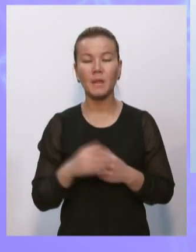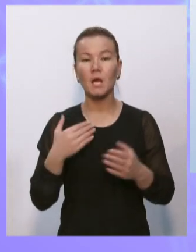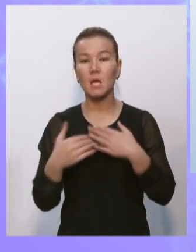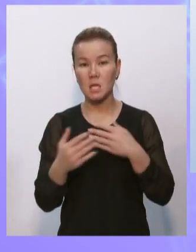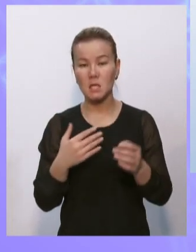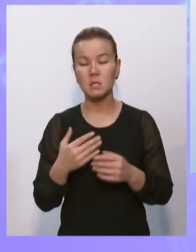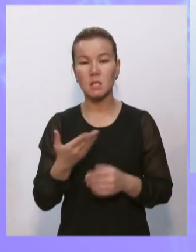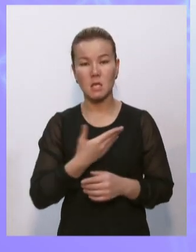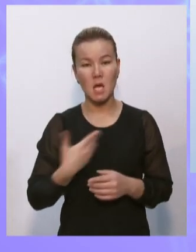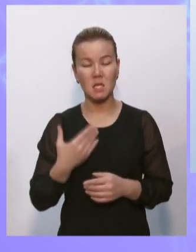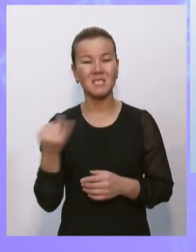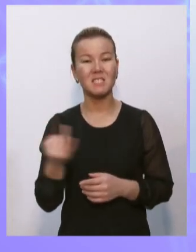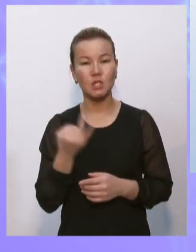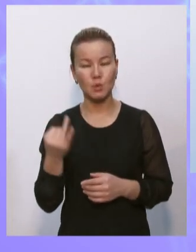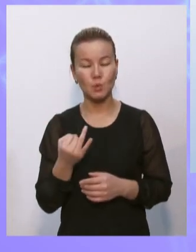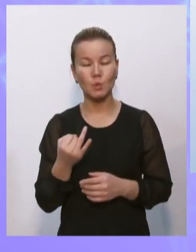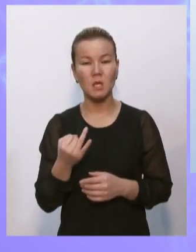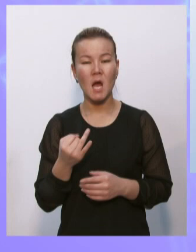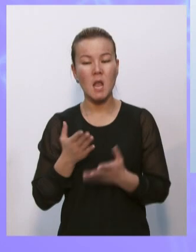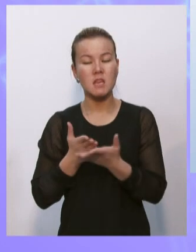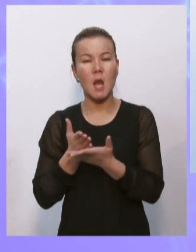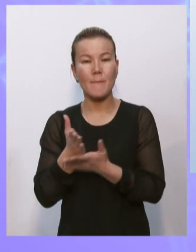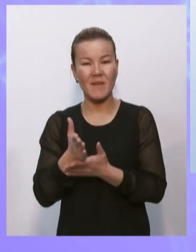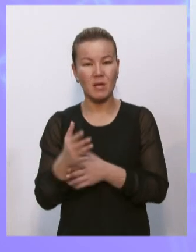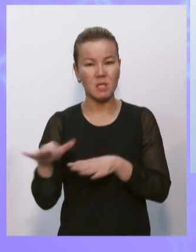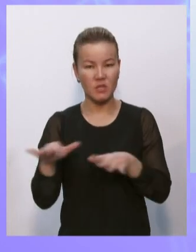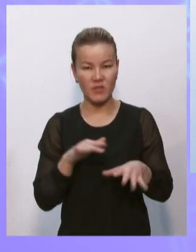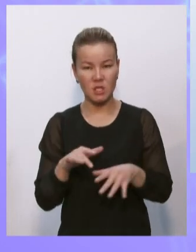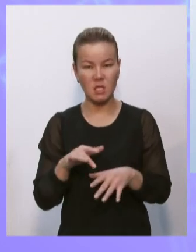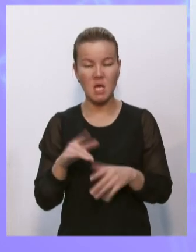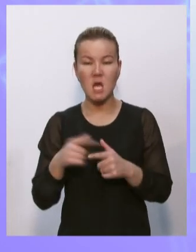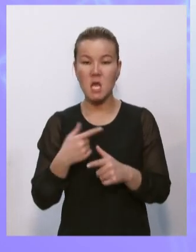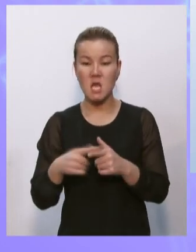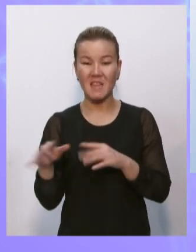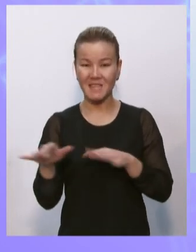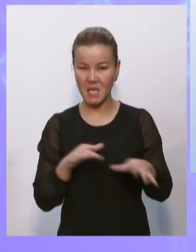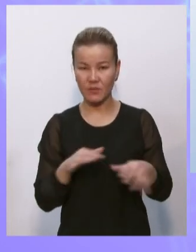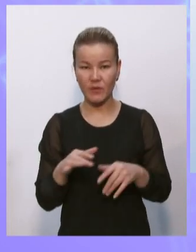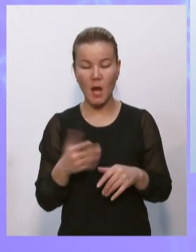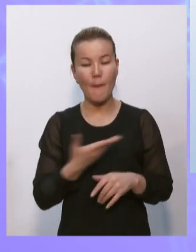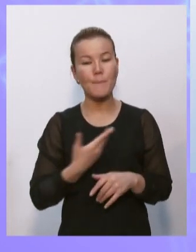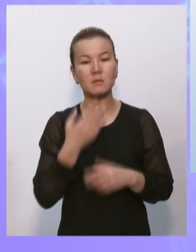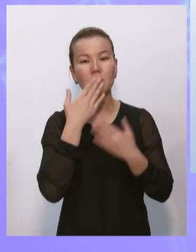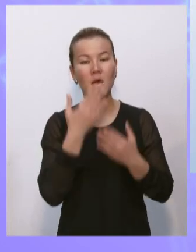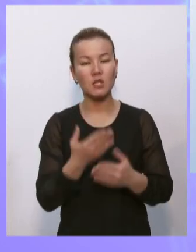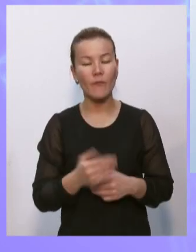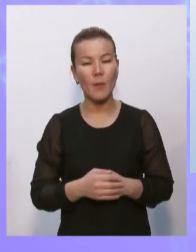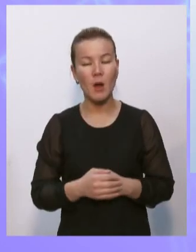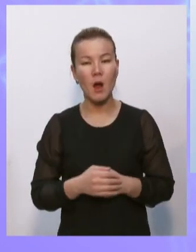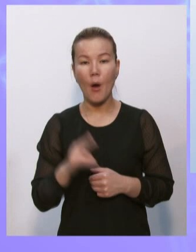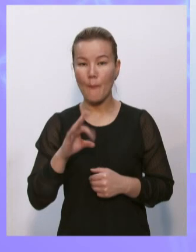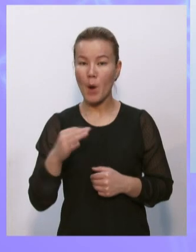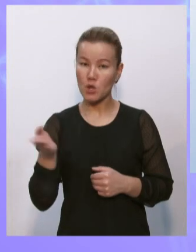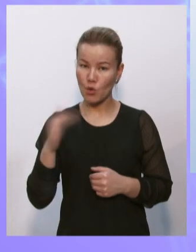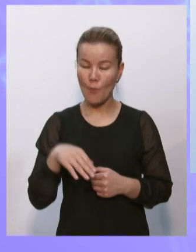Если нас интересует направление движения или действия, мы спрашиваем,